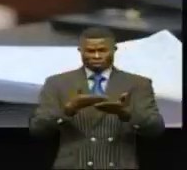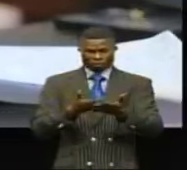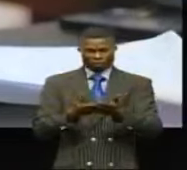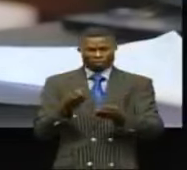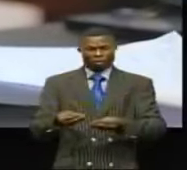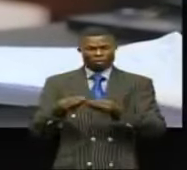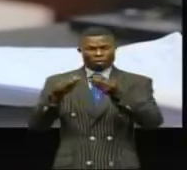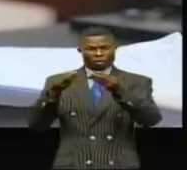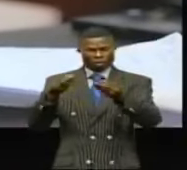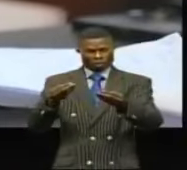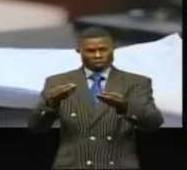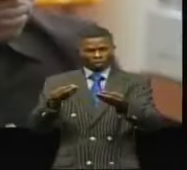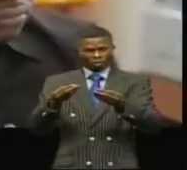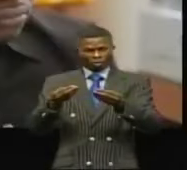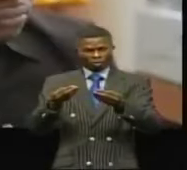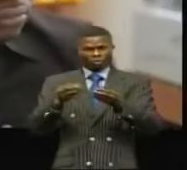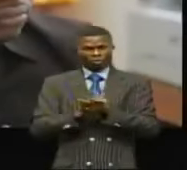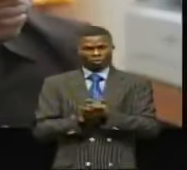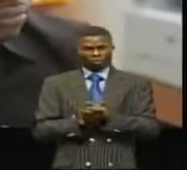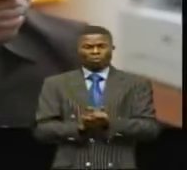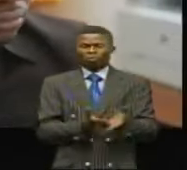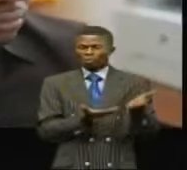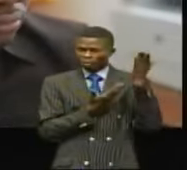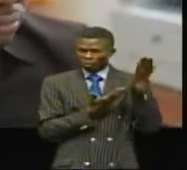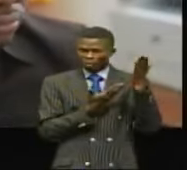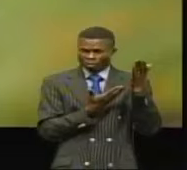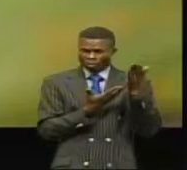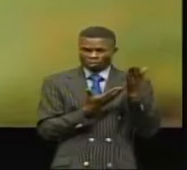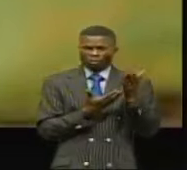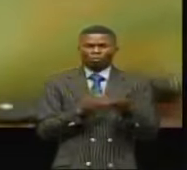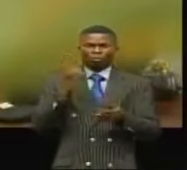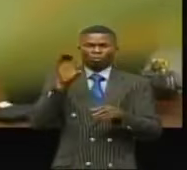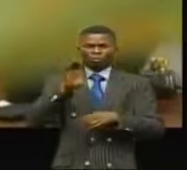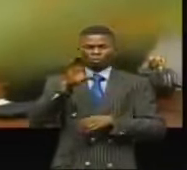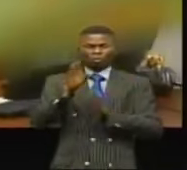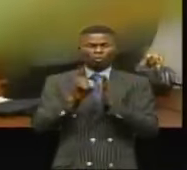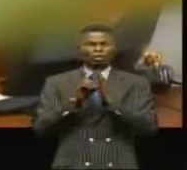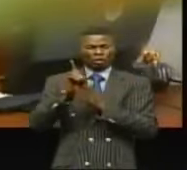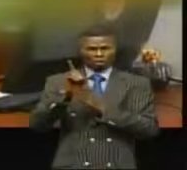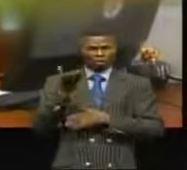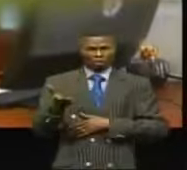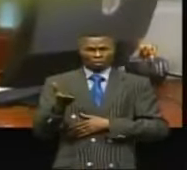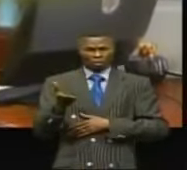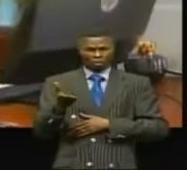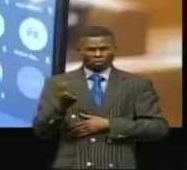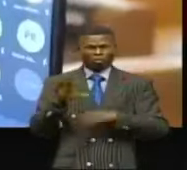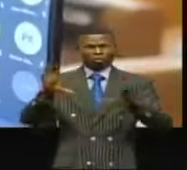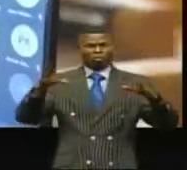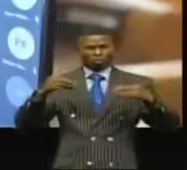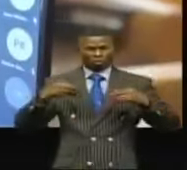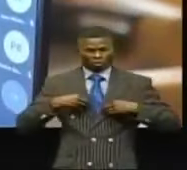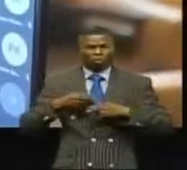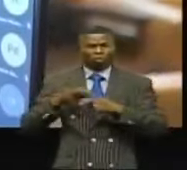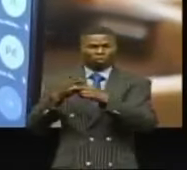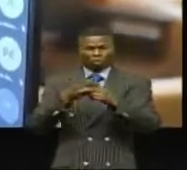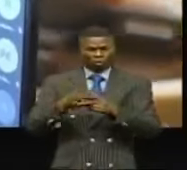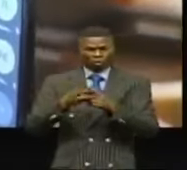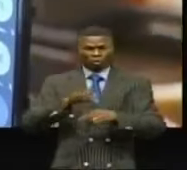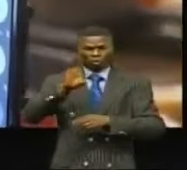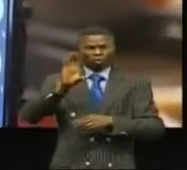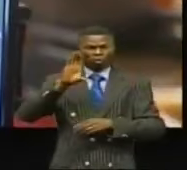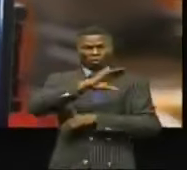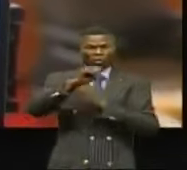souligné la nécessité de soumettre cette Banque de développement à l'agrément et à la supervision de la Banque